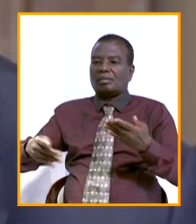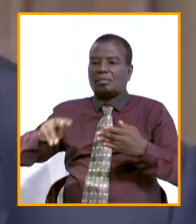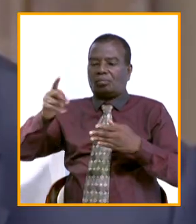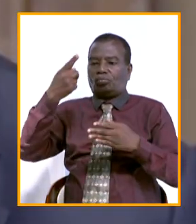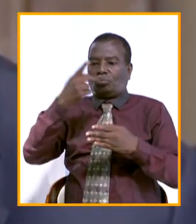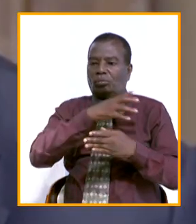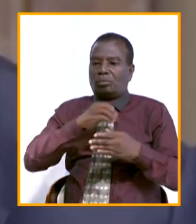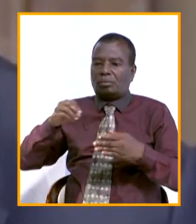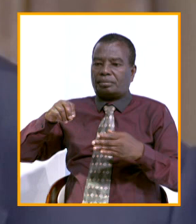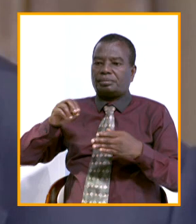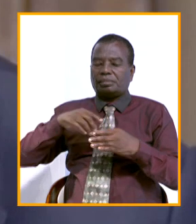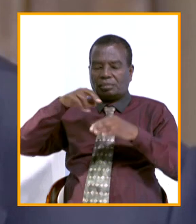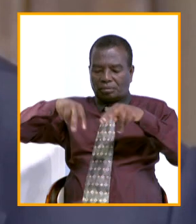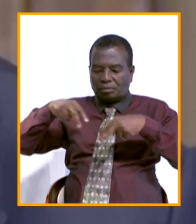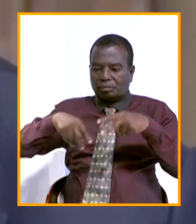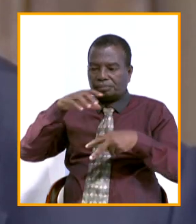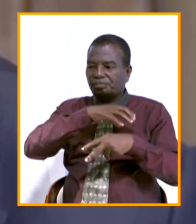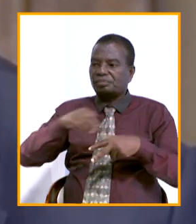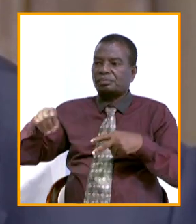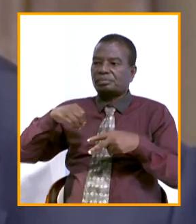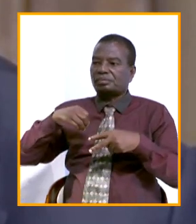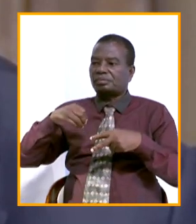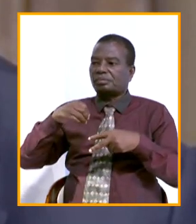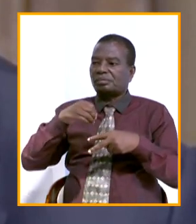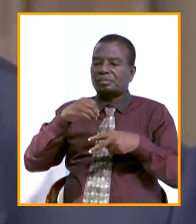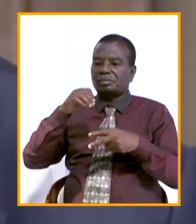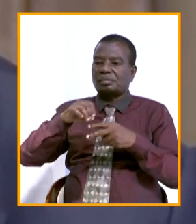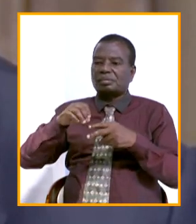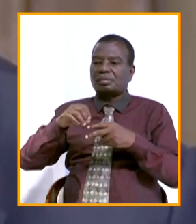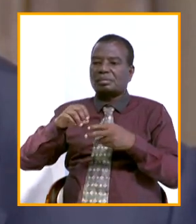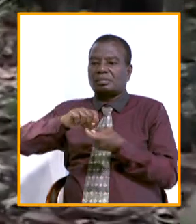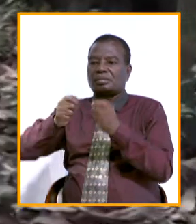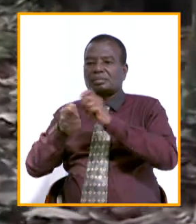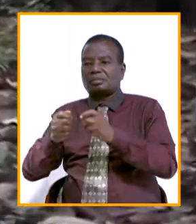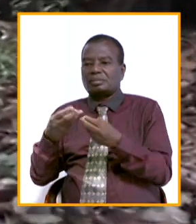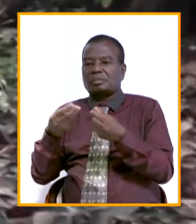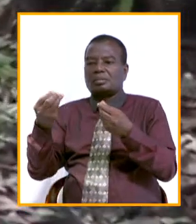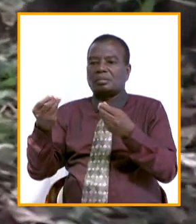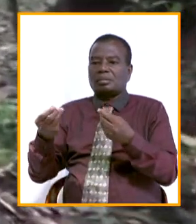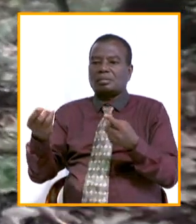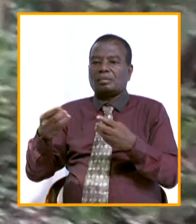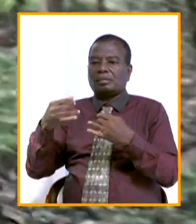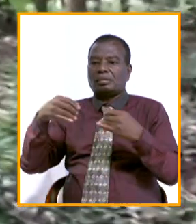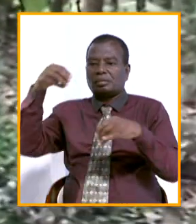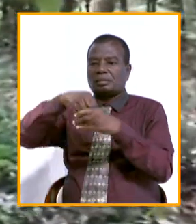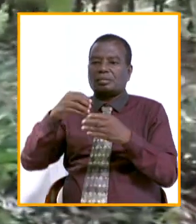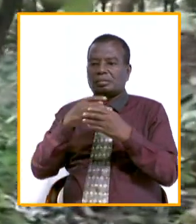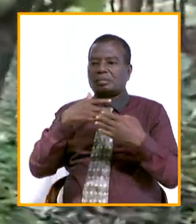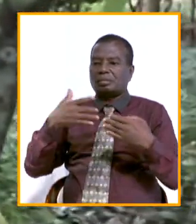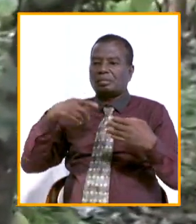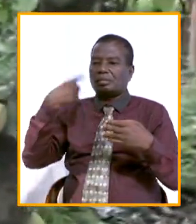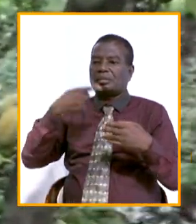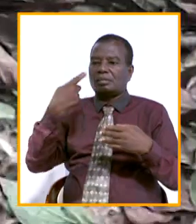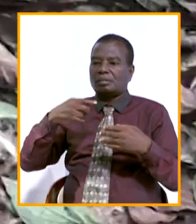Parce qu'en fait, la richesse se trouve dans la valeur ajoutée. C'est la transformation de ces produits tout au long d'une chaîne de valeur ajoutée